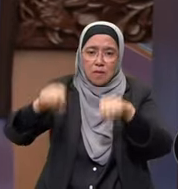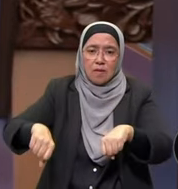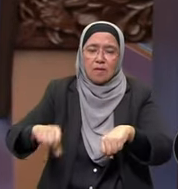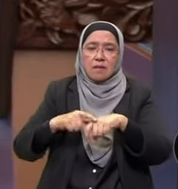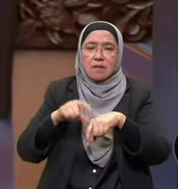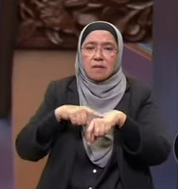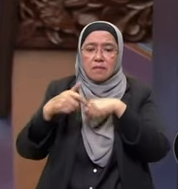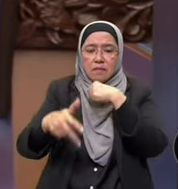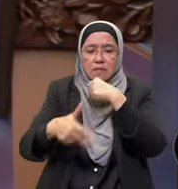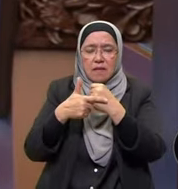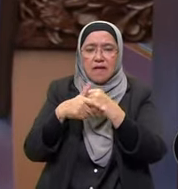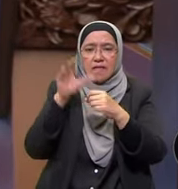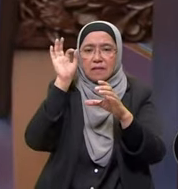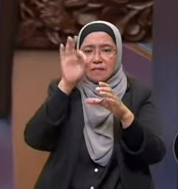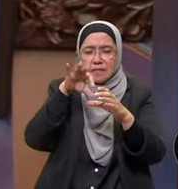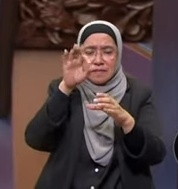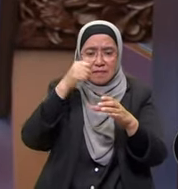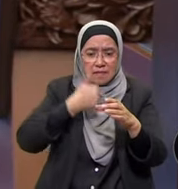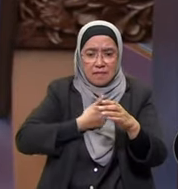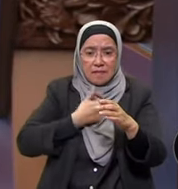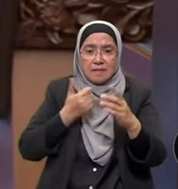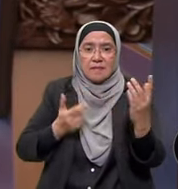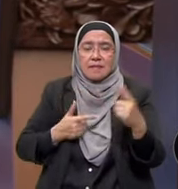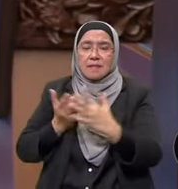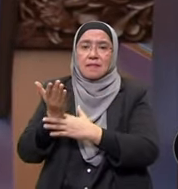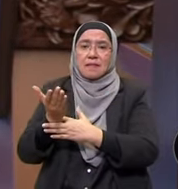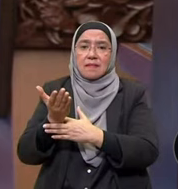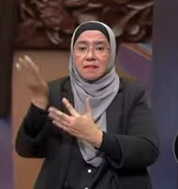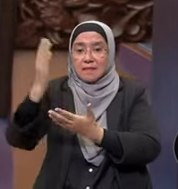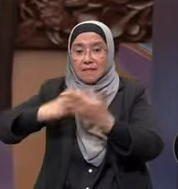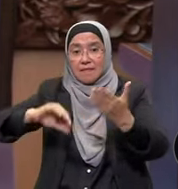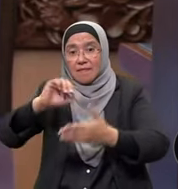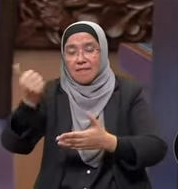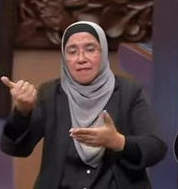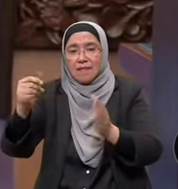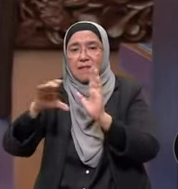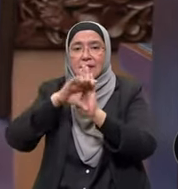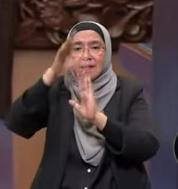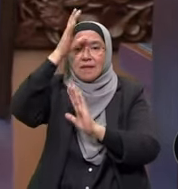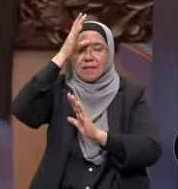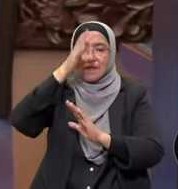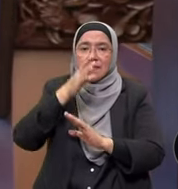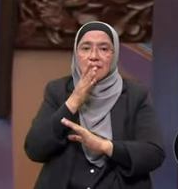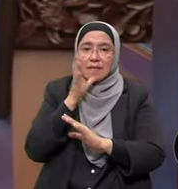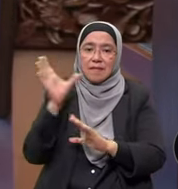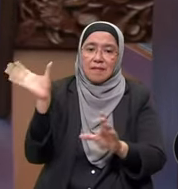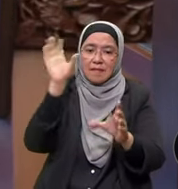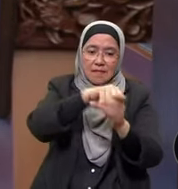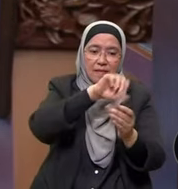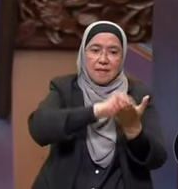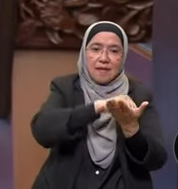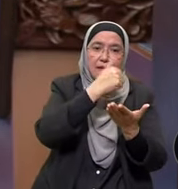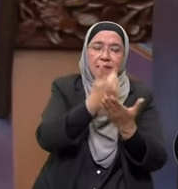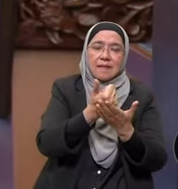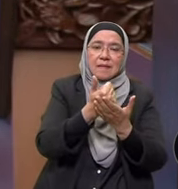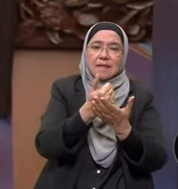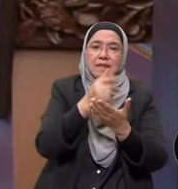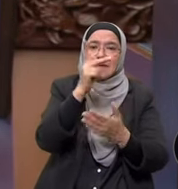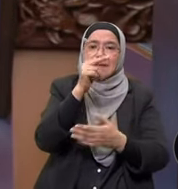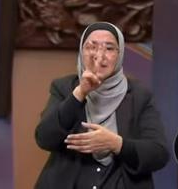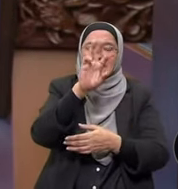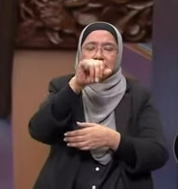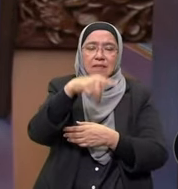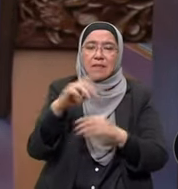atau caruman daripada pihak lain seperti Ibu Bapa ke dalam akaun ked SP tiada am minimum